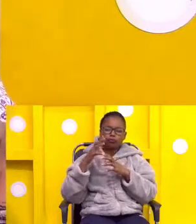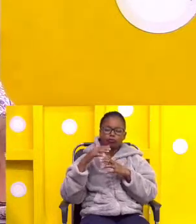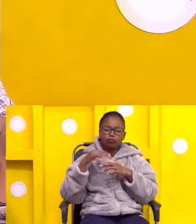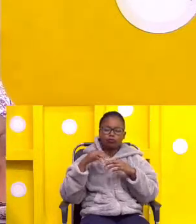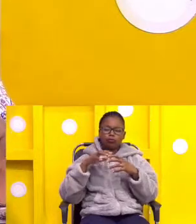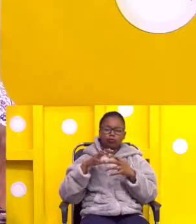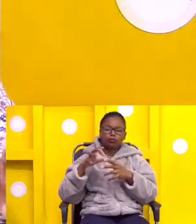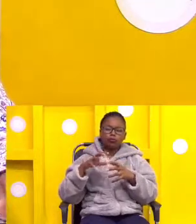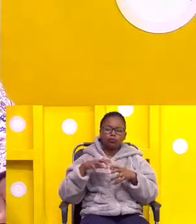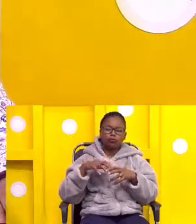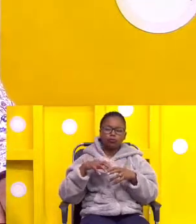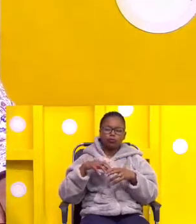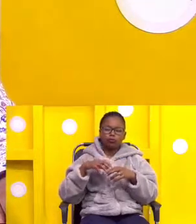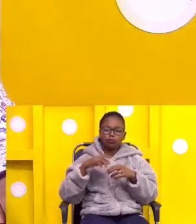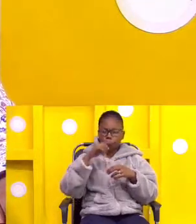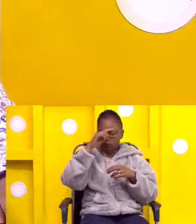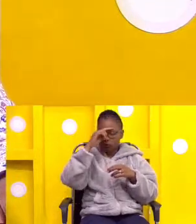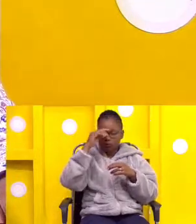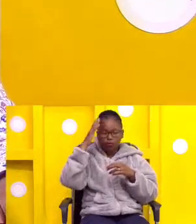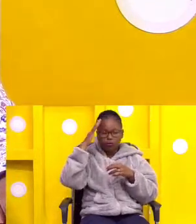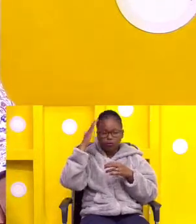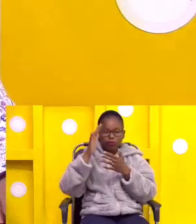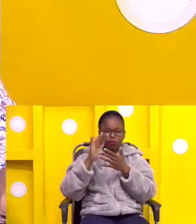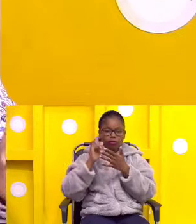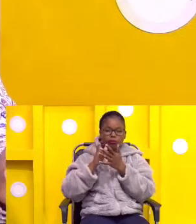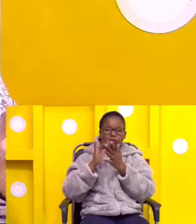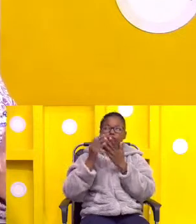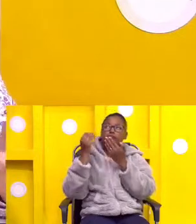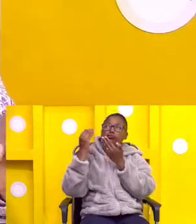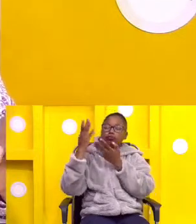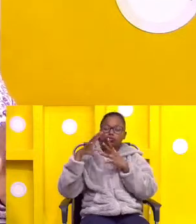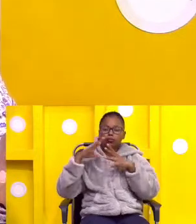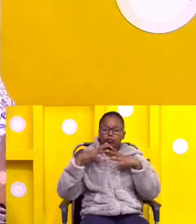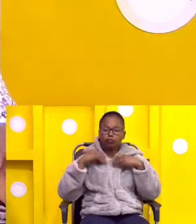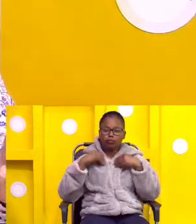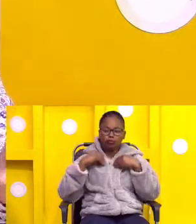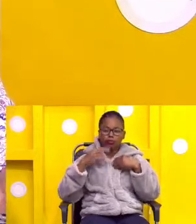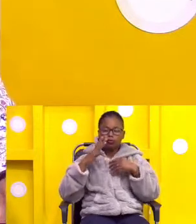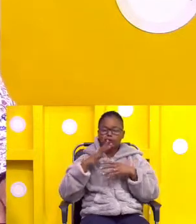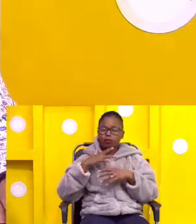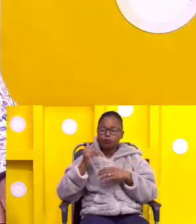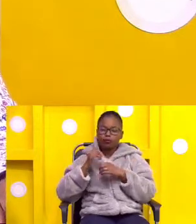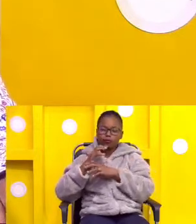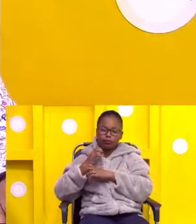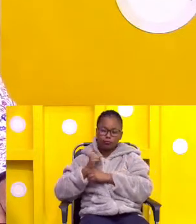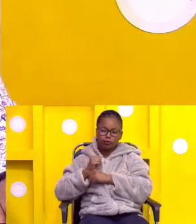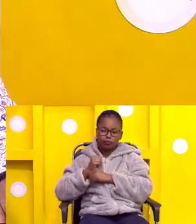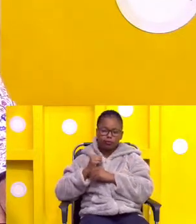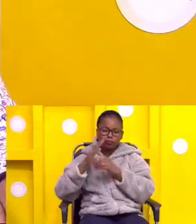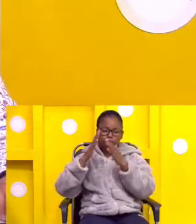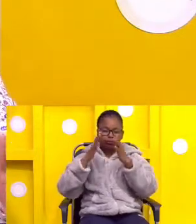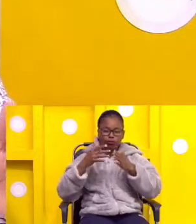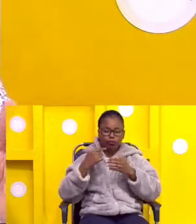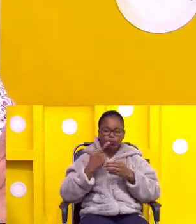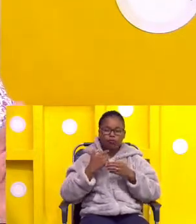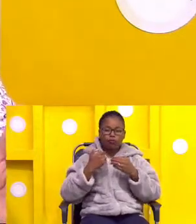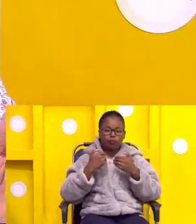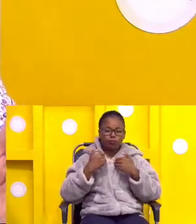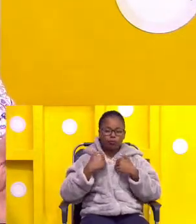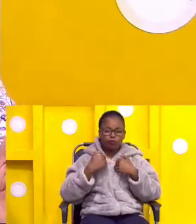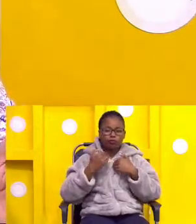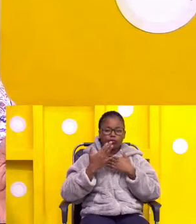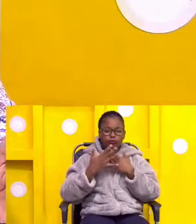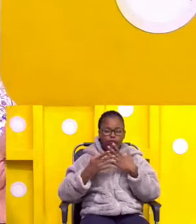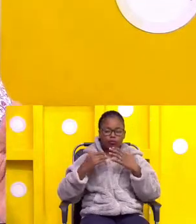ni kuramenyeka igongona riaku ni ritikiriku. Na ndwihokete mundu we na muri na thakame. Wihokete